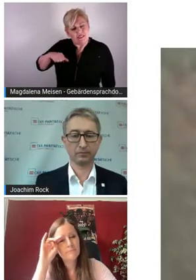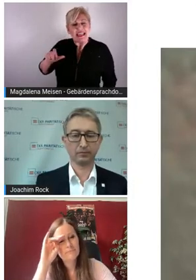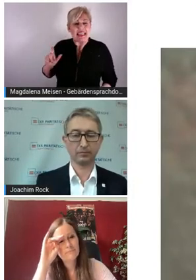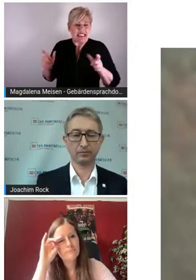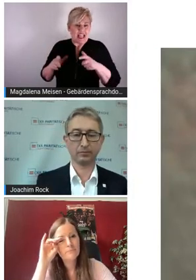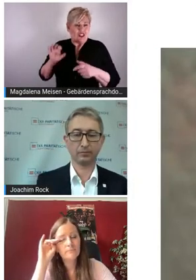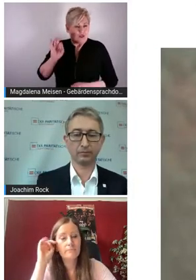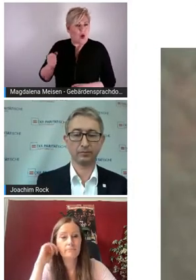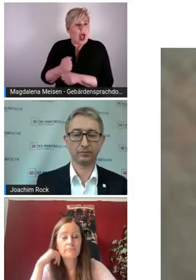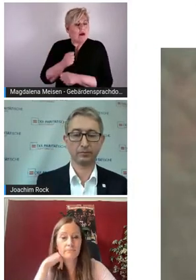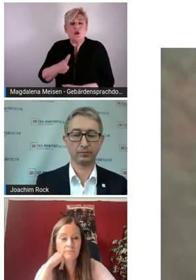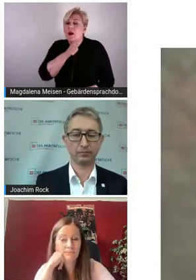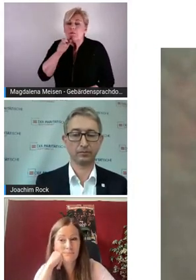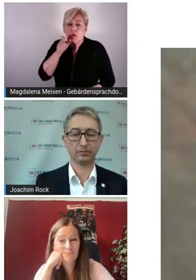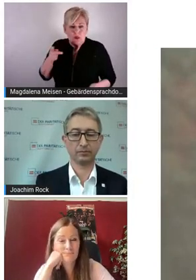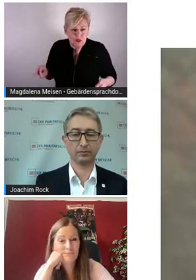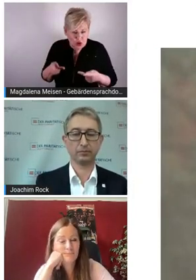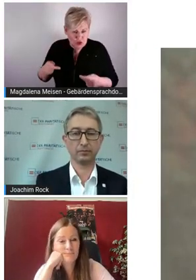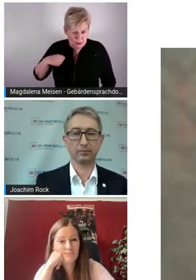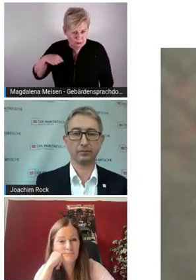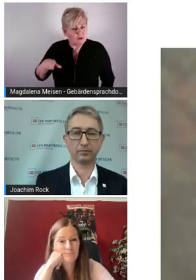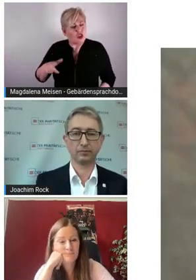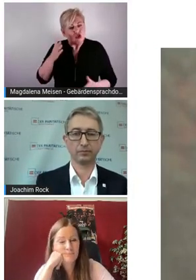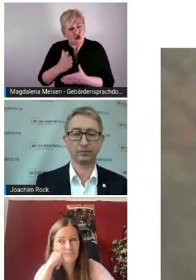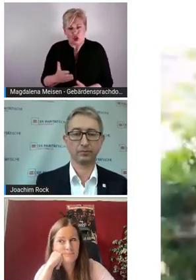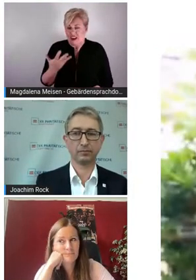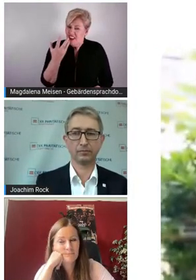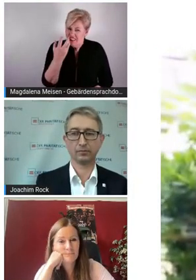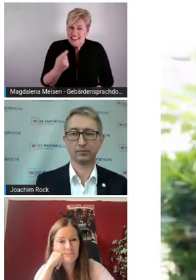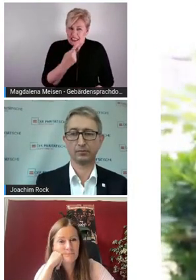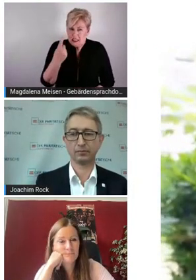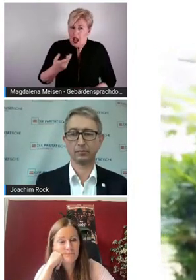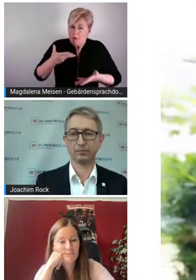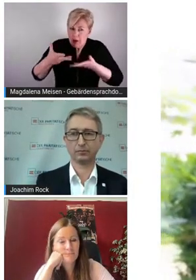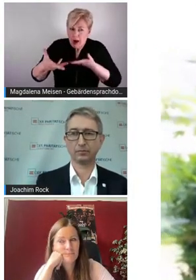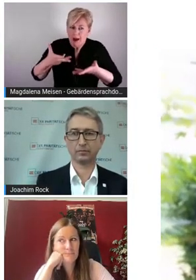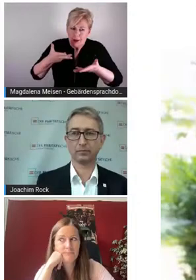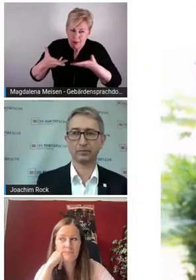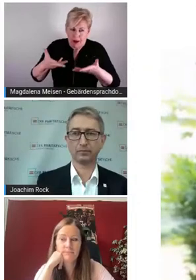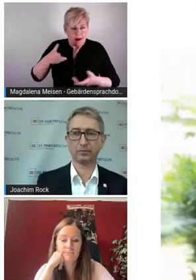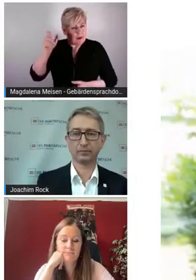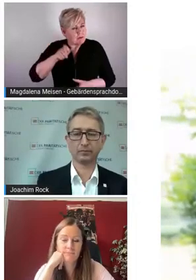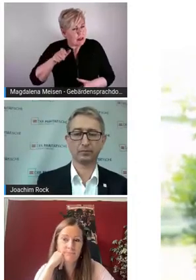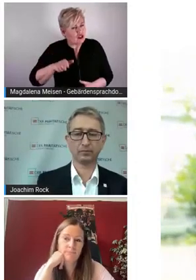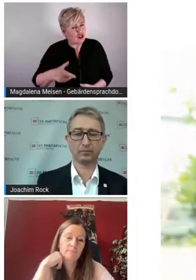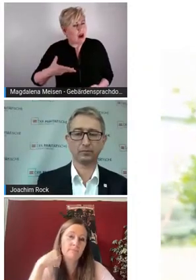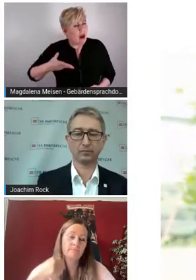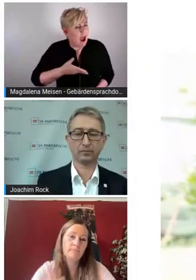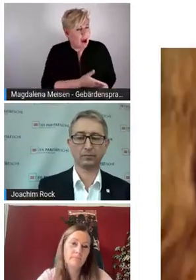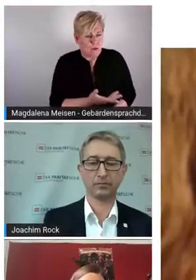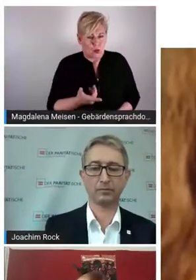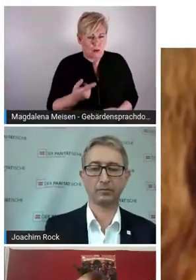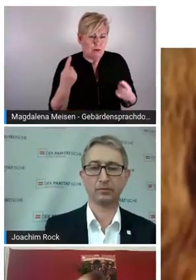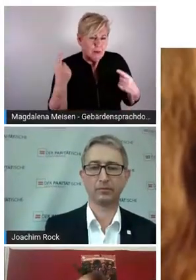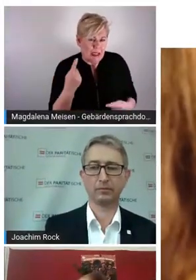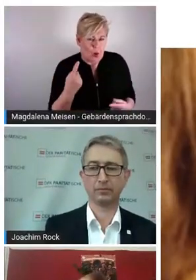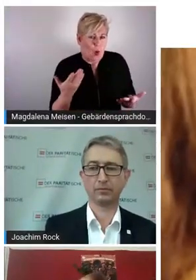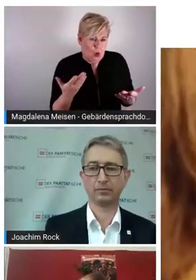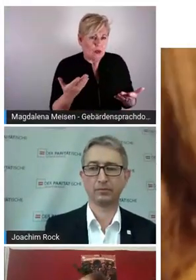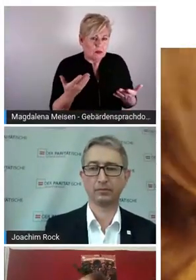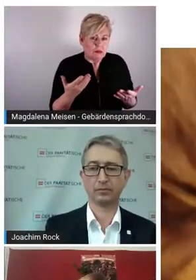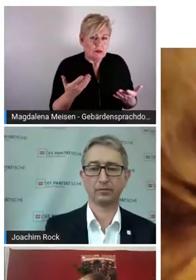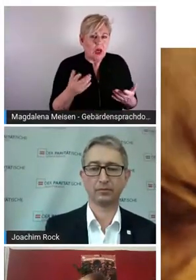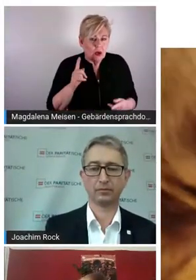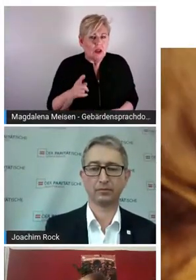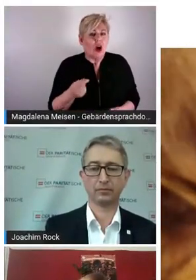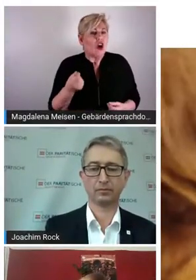und Berufsförderung Bielefeld, berät seit nunmehr 40 Jahren Menschen, die von Armut bedroht oder betroffen sind, unabhängig, kostenlos